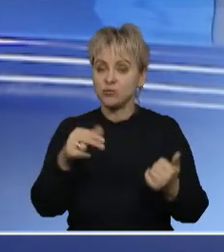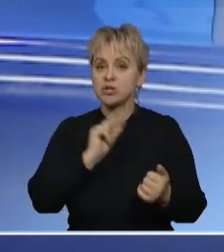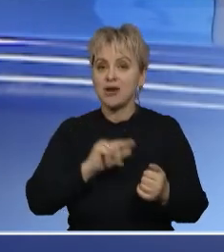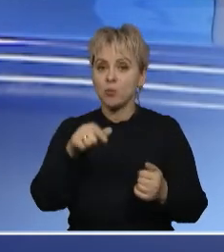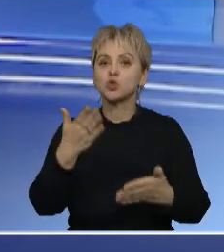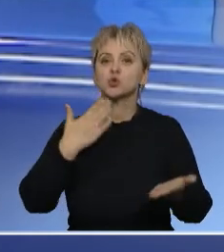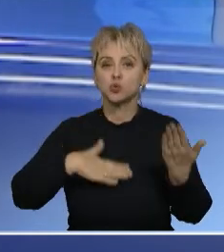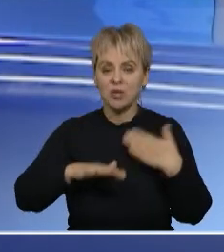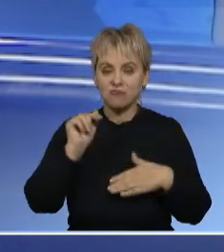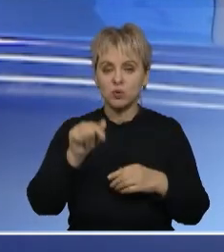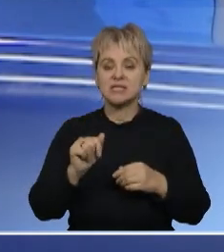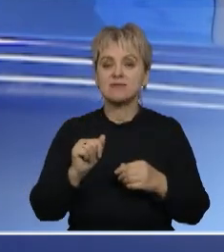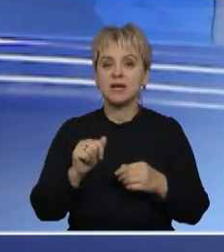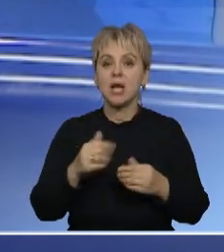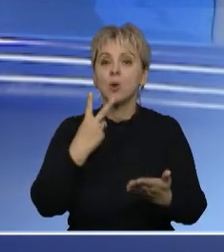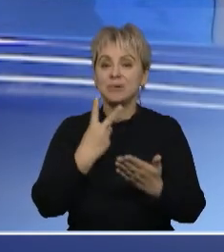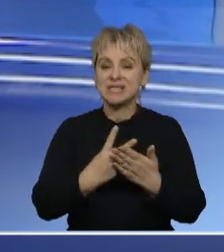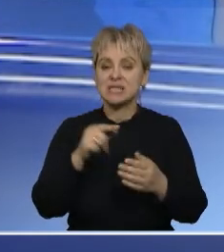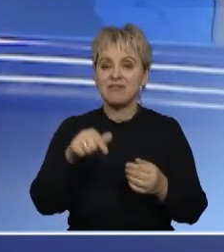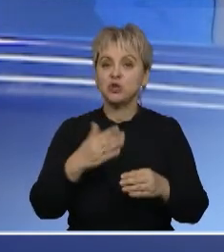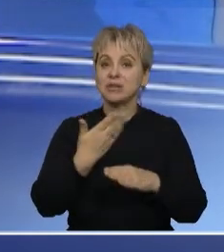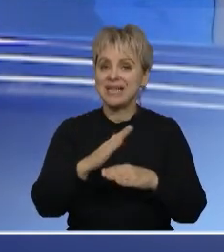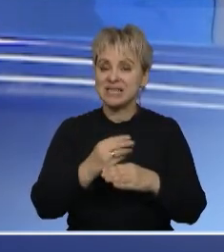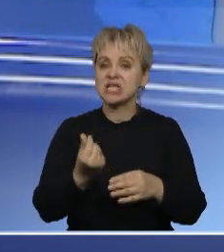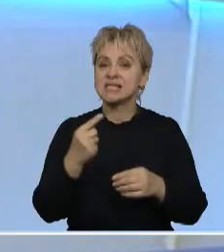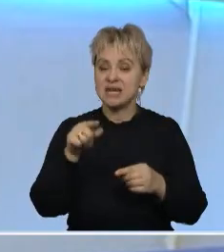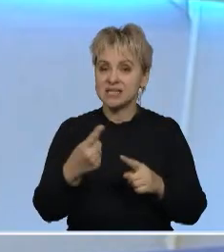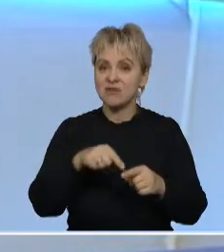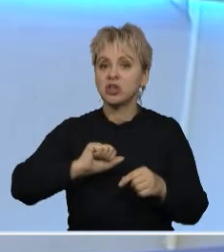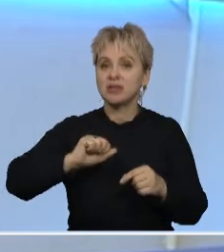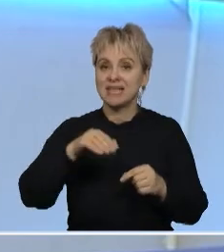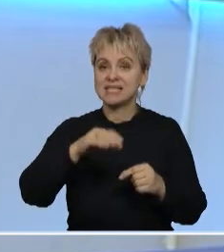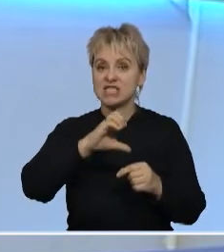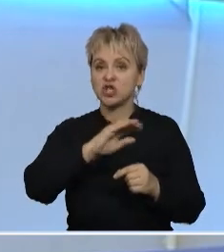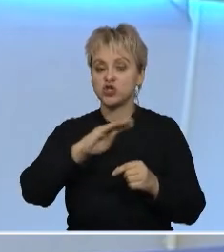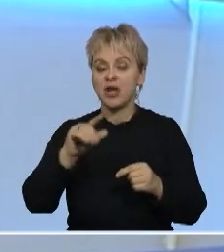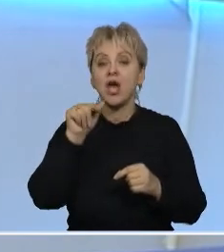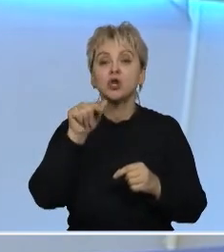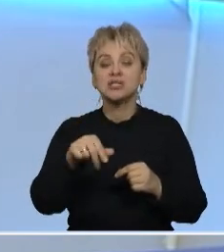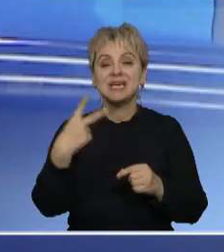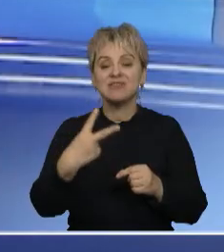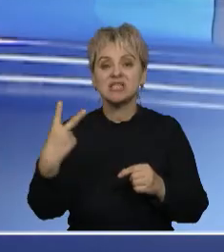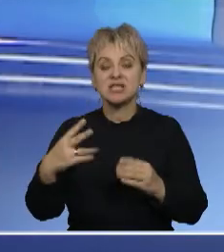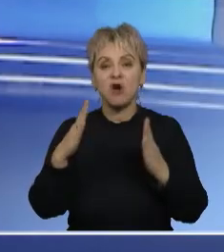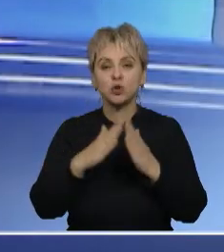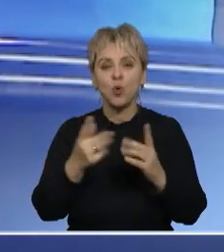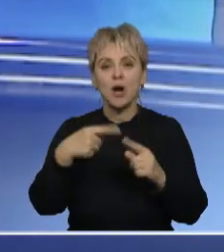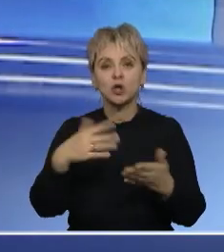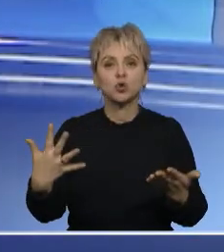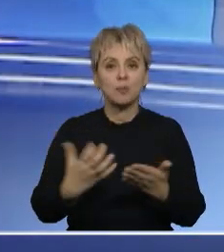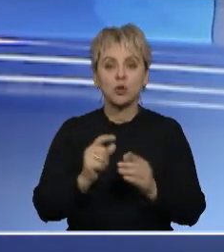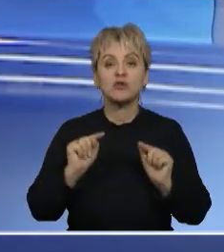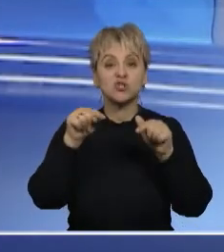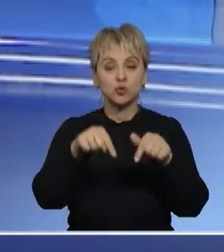с удовольствием представляет кредитные средства товариществом собственников жилья. А те 22 дома, которые, получается,